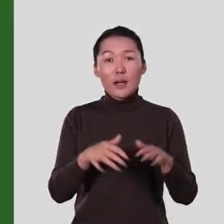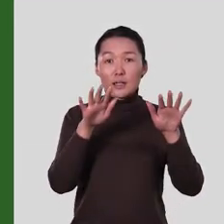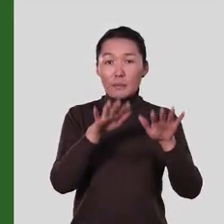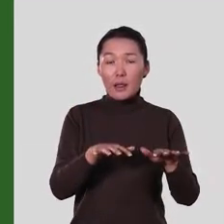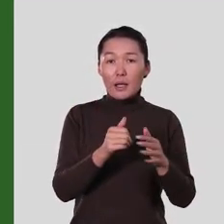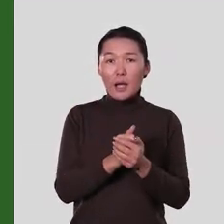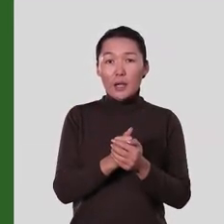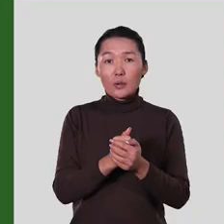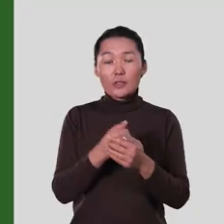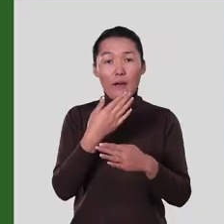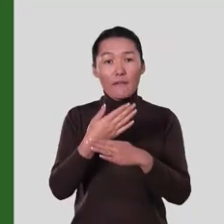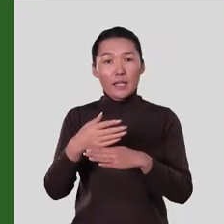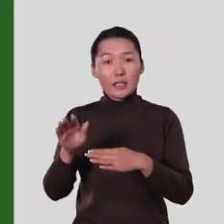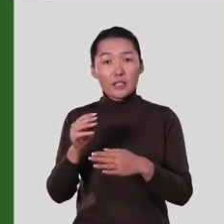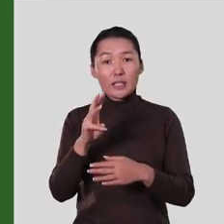в отложениях